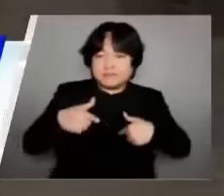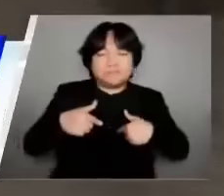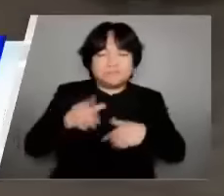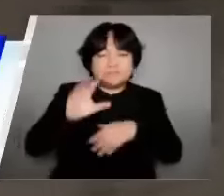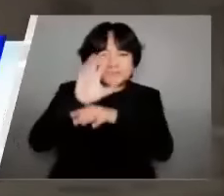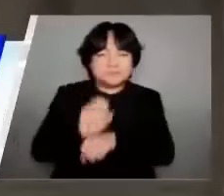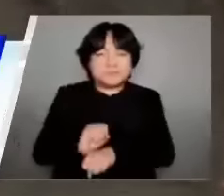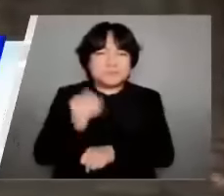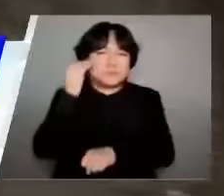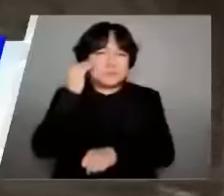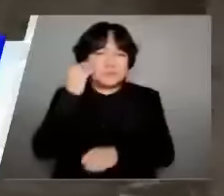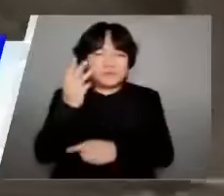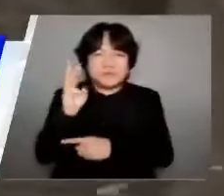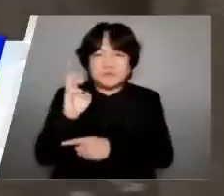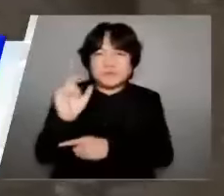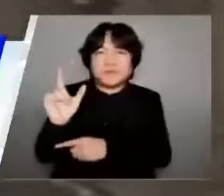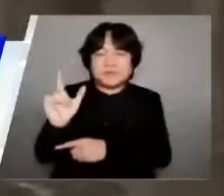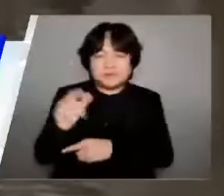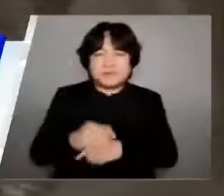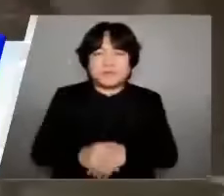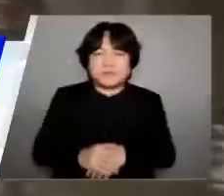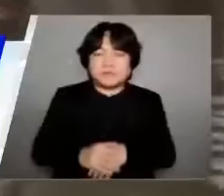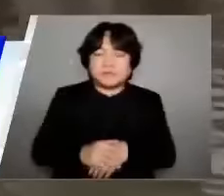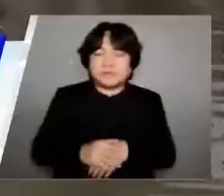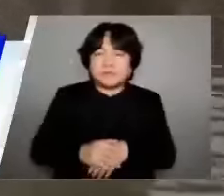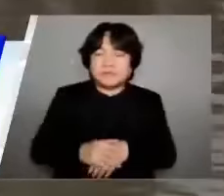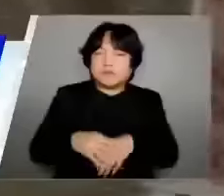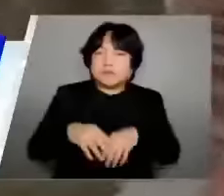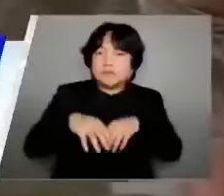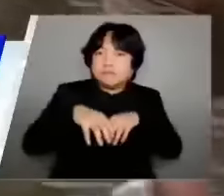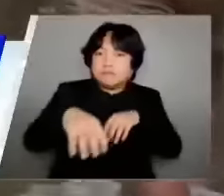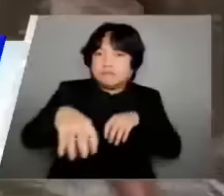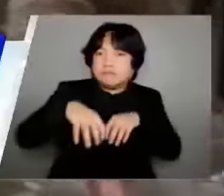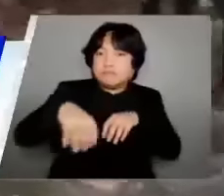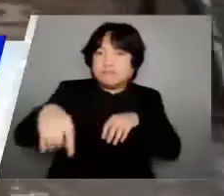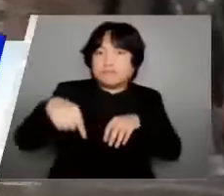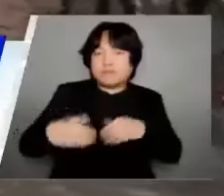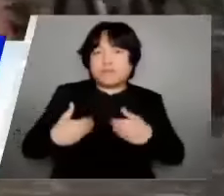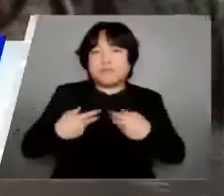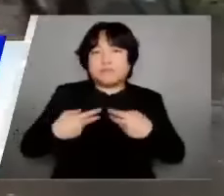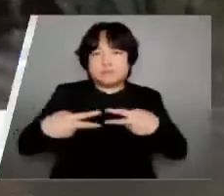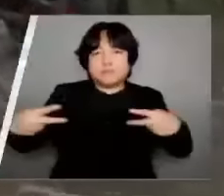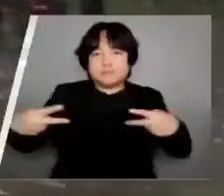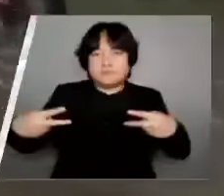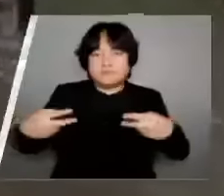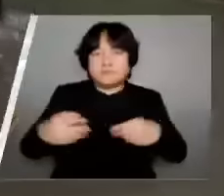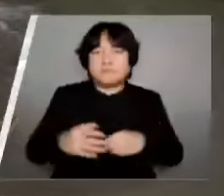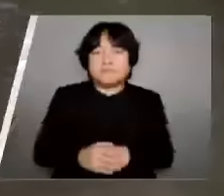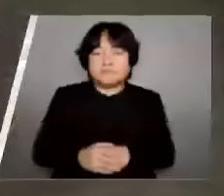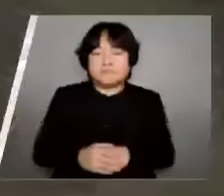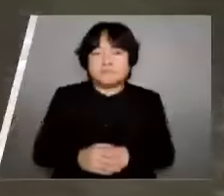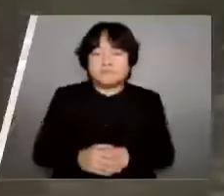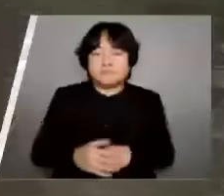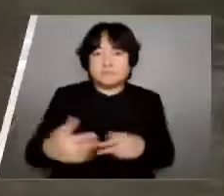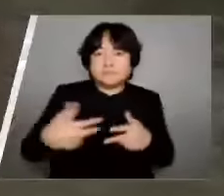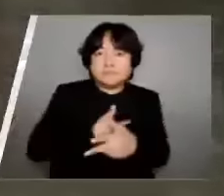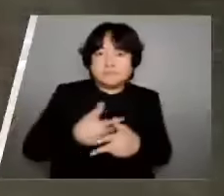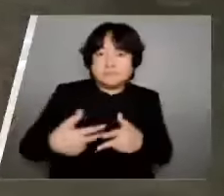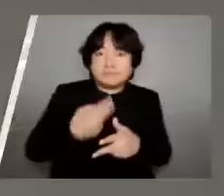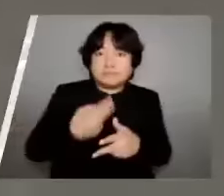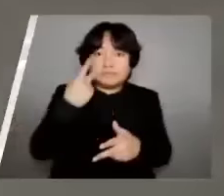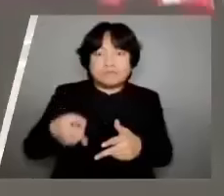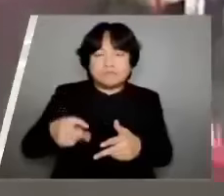panahon. Ang mga bahay rito, kung hindi matataas, ay may mga second floor. Dahil sa kalsada lang na ito, umaabot hanggang leeg ang mga